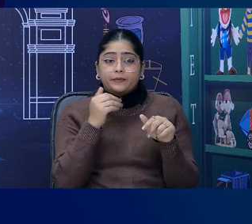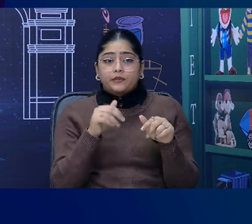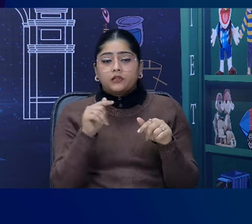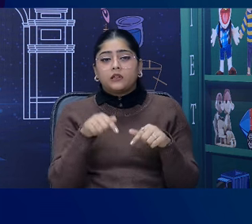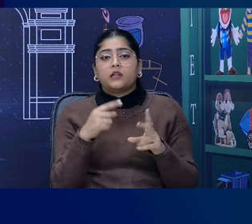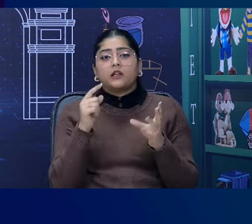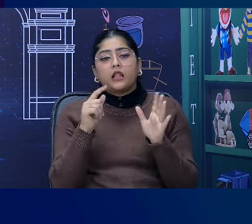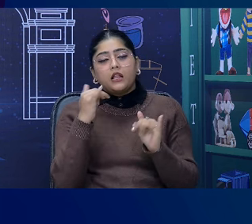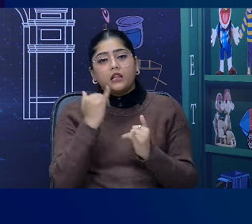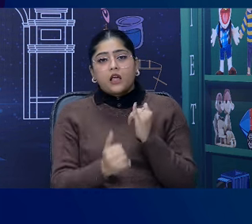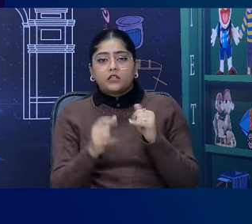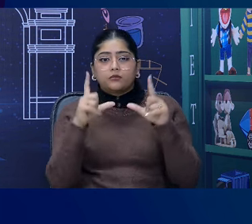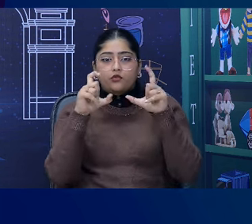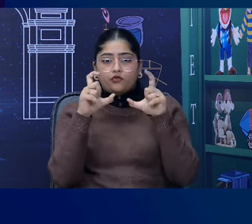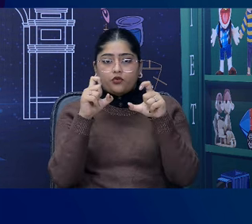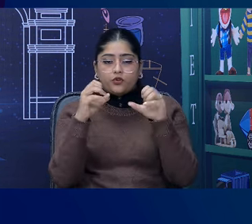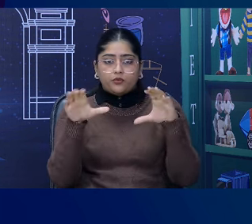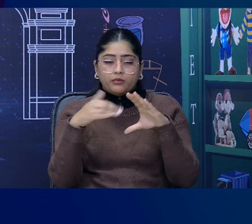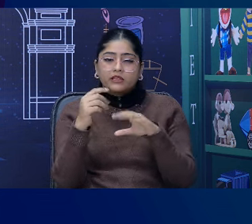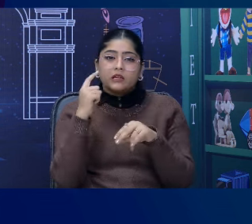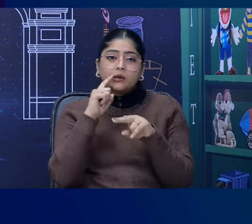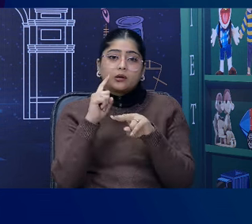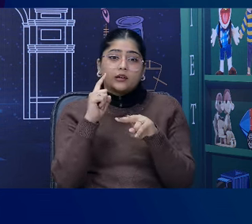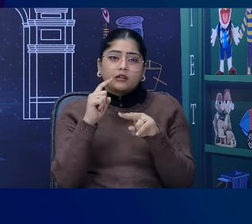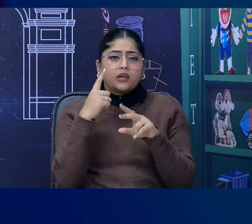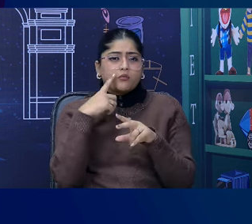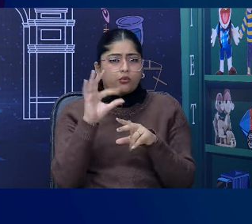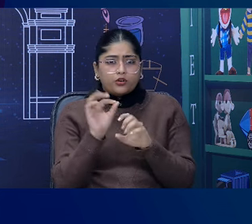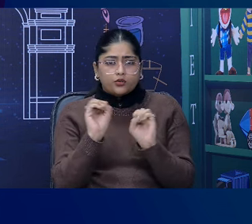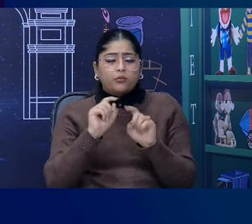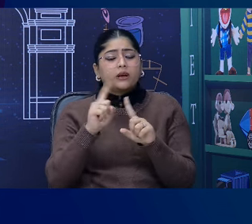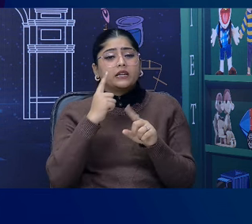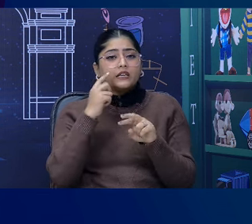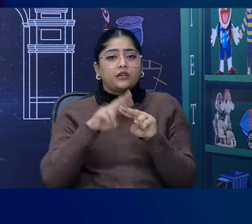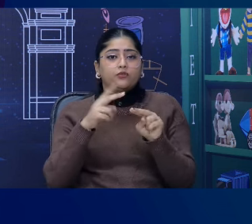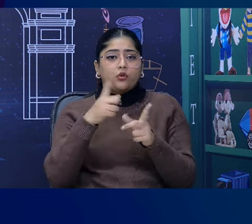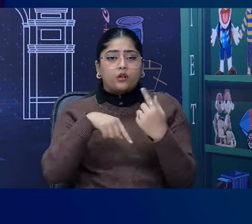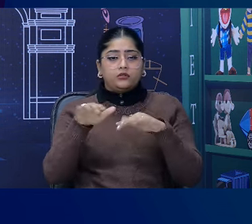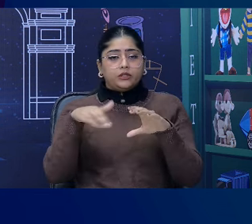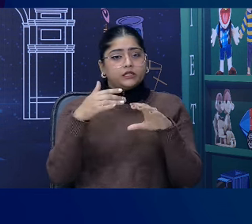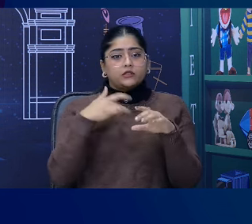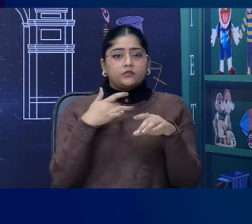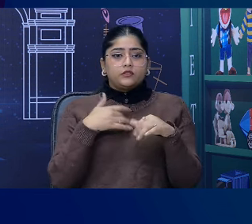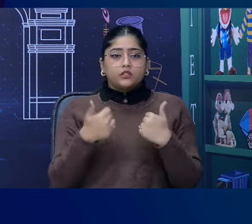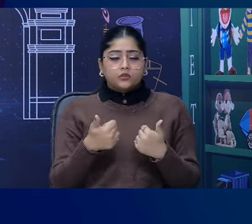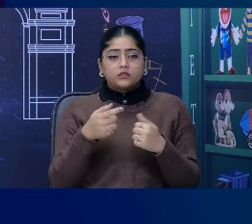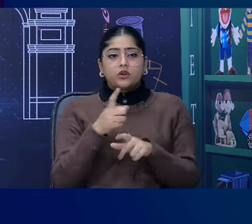ऑप्शनल आप लगाएंगे तो हमें बहुत अच्छा लगेगा और इसे आपको भेजना है हमारे ईमेल एड्रेस पे जो है